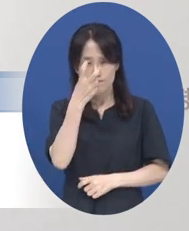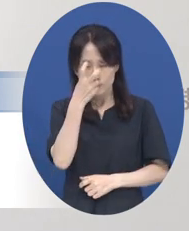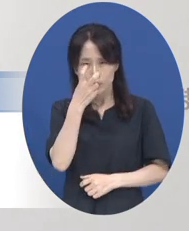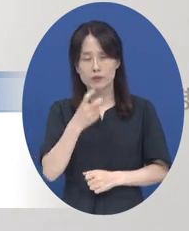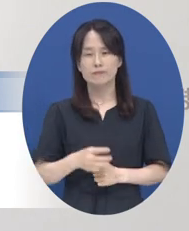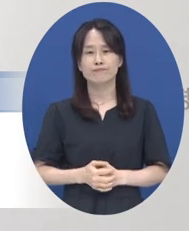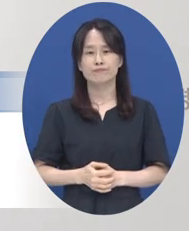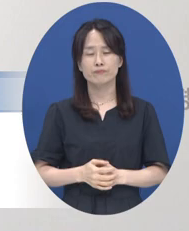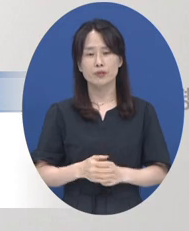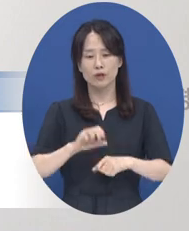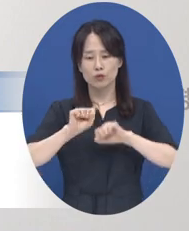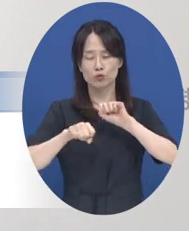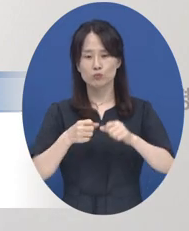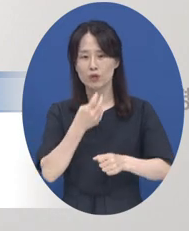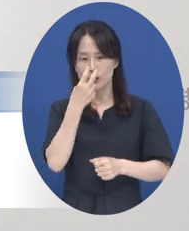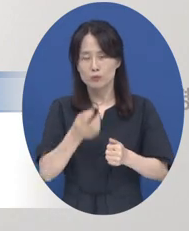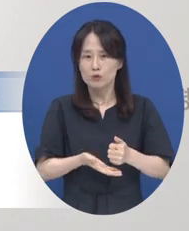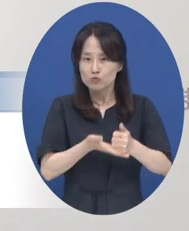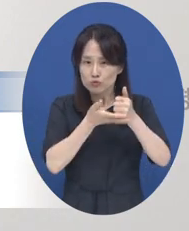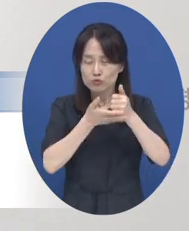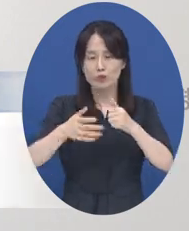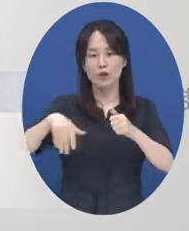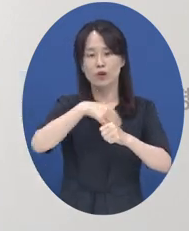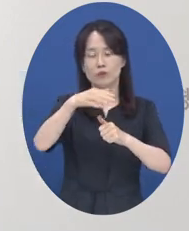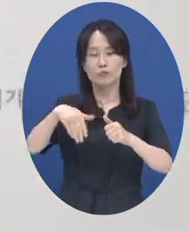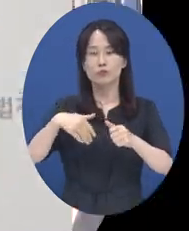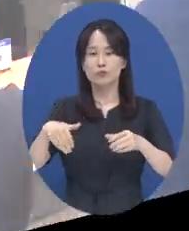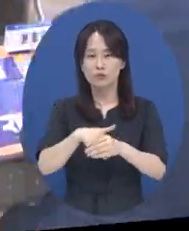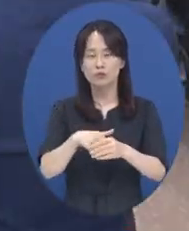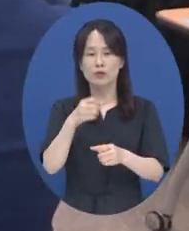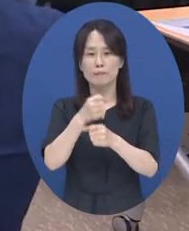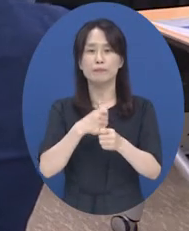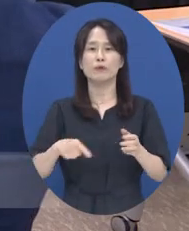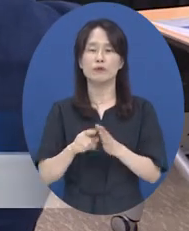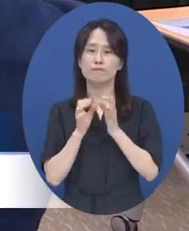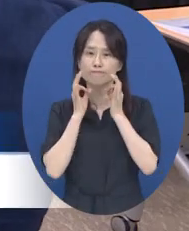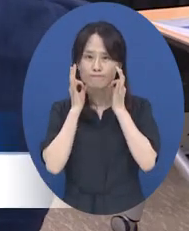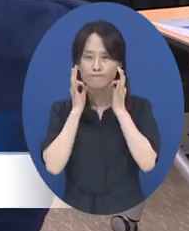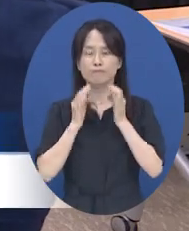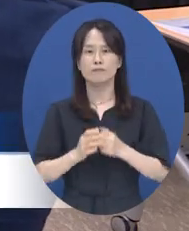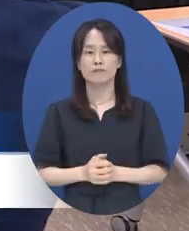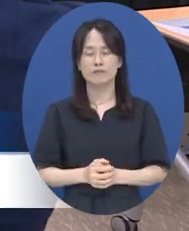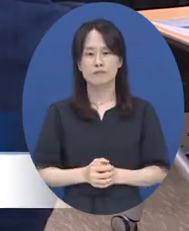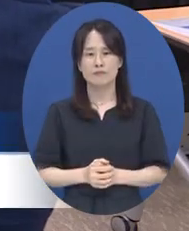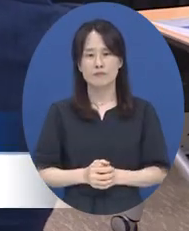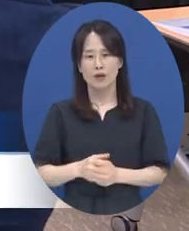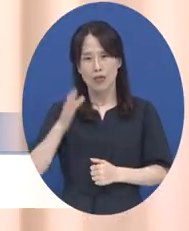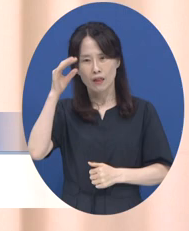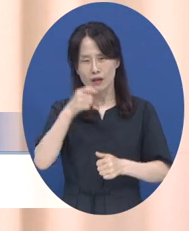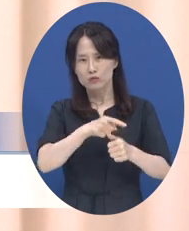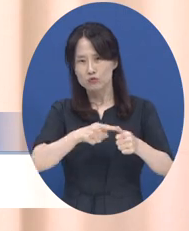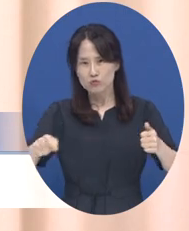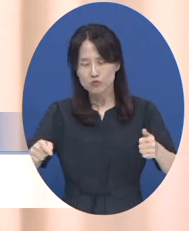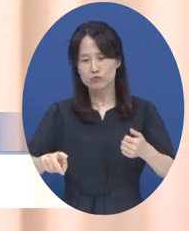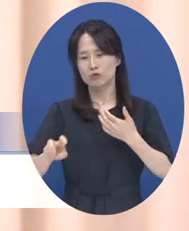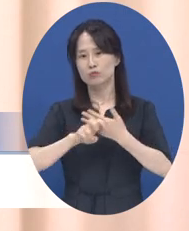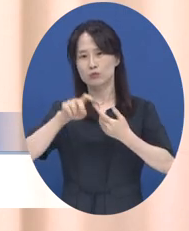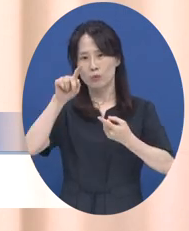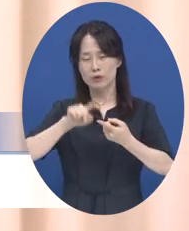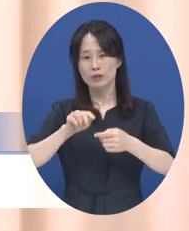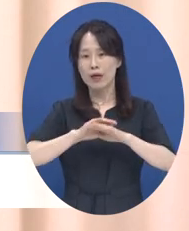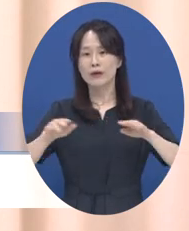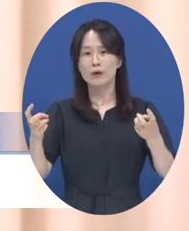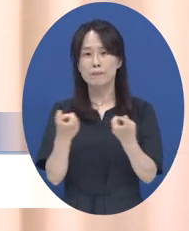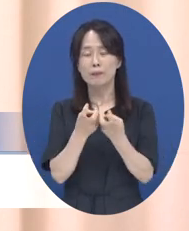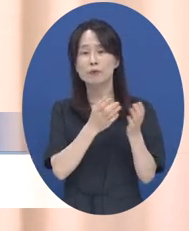생명을 존중하는 문화가 조성될 수 있도록 최선을 다하겠습니다 이렇게 자행되고 있는 개 도살 등 불법행위에 대한 대책을